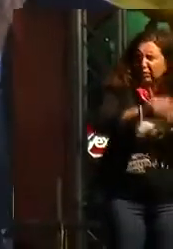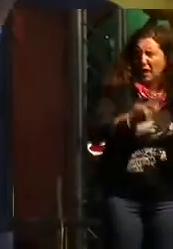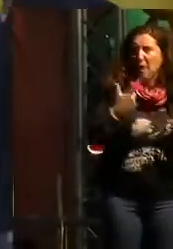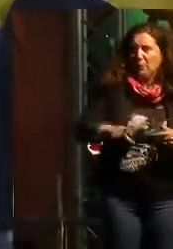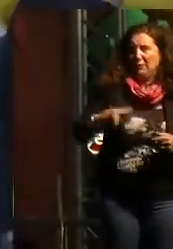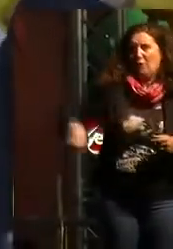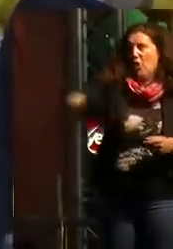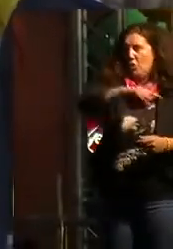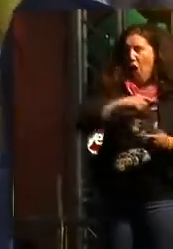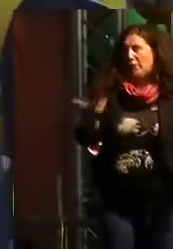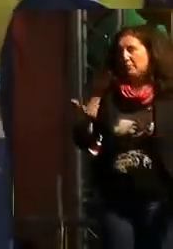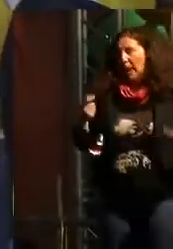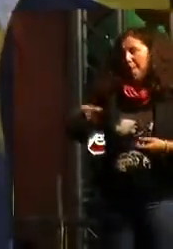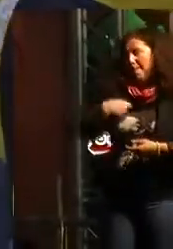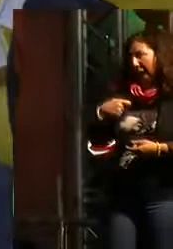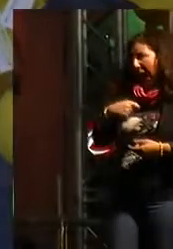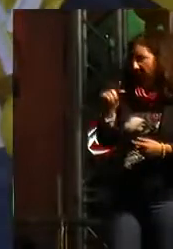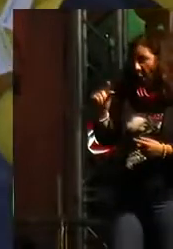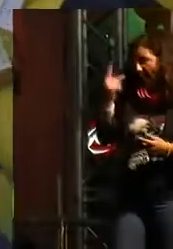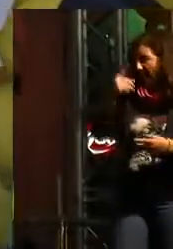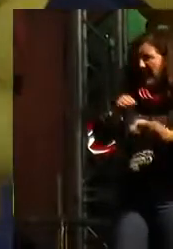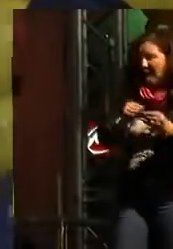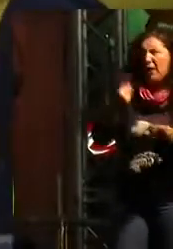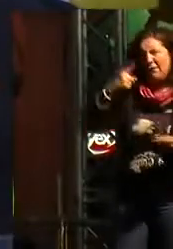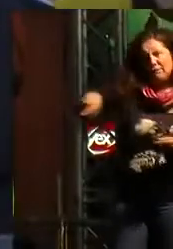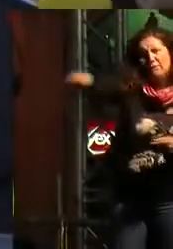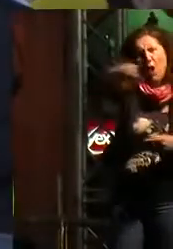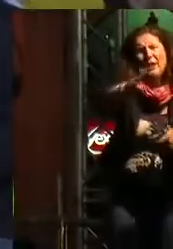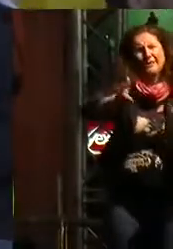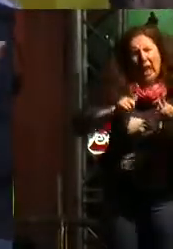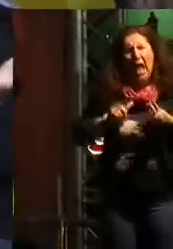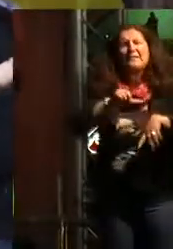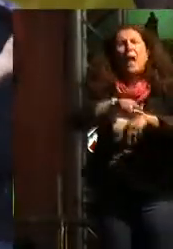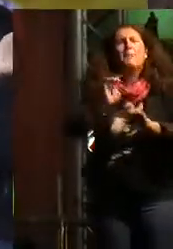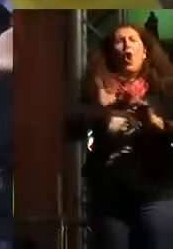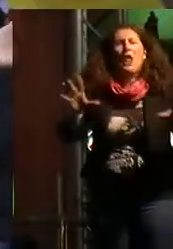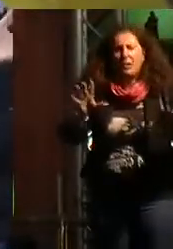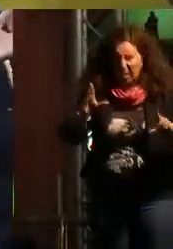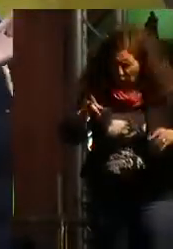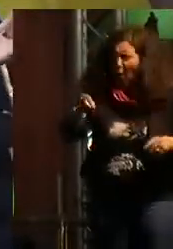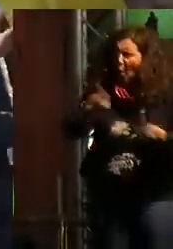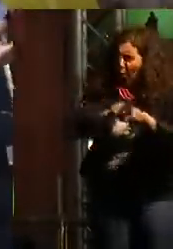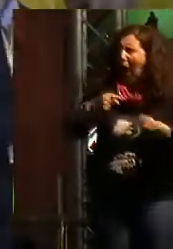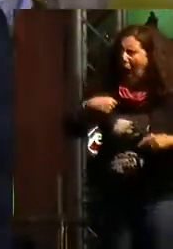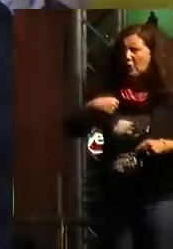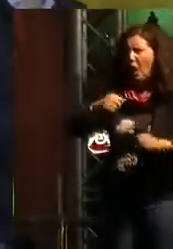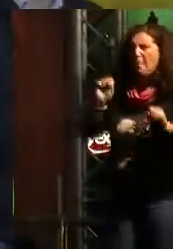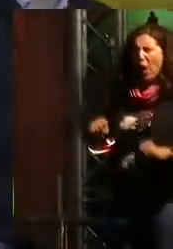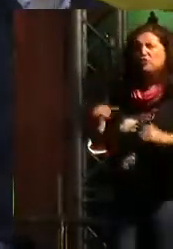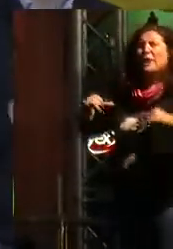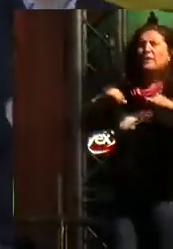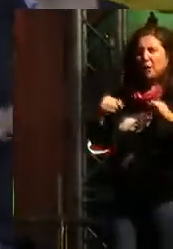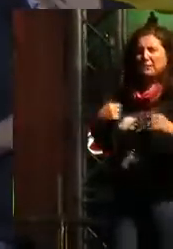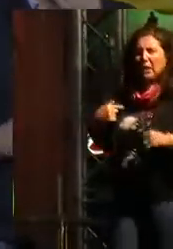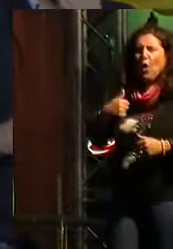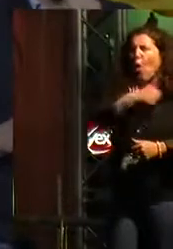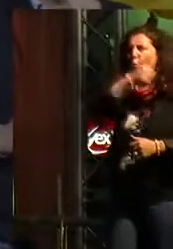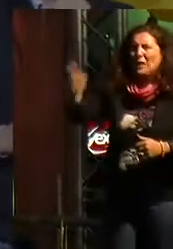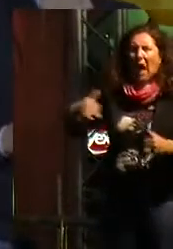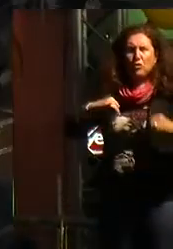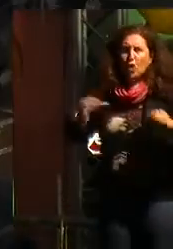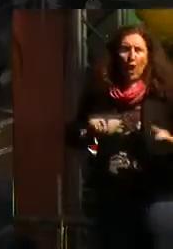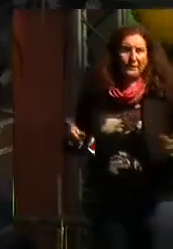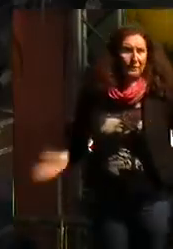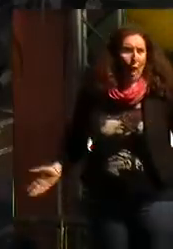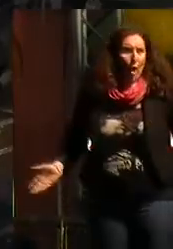anche pagati per farlo. Io lo capisco, voi ci mettete il vostro tempo libero, lo so. Anche noi potremmo riposare, non riposo da un anno, santi Dio. E allora vi chiedo